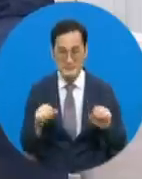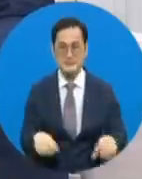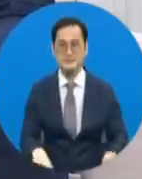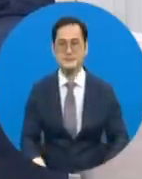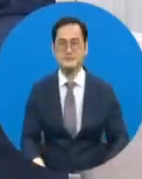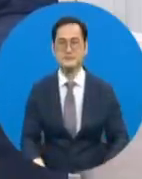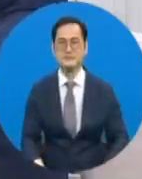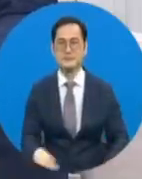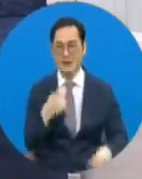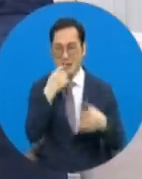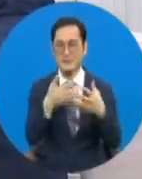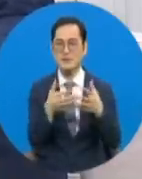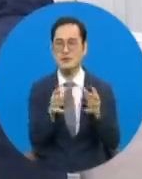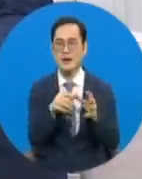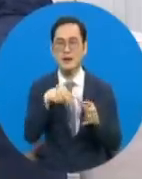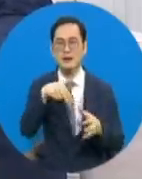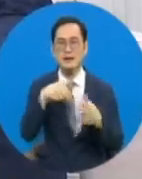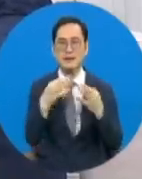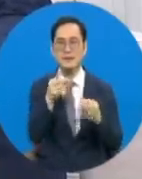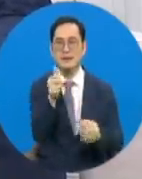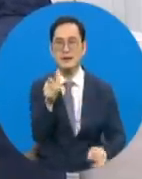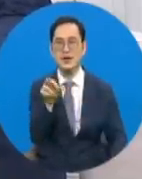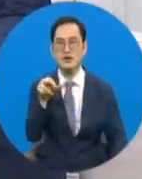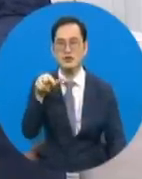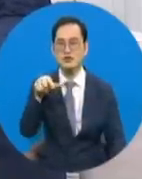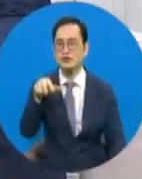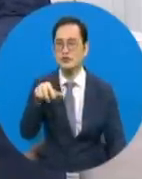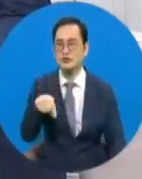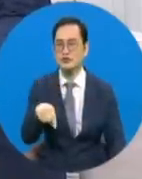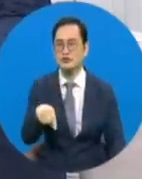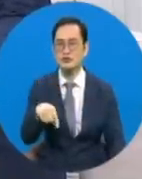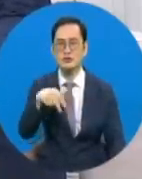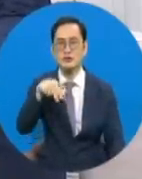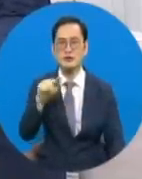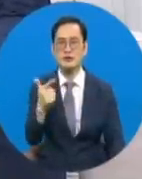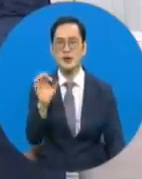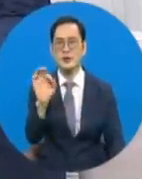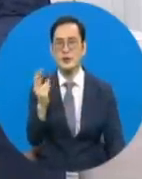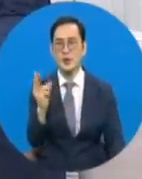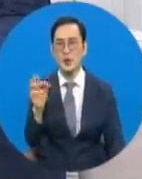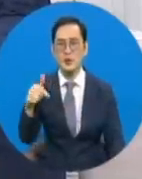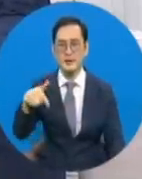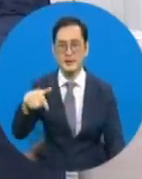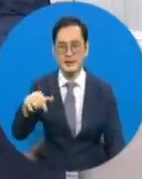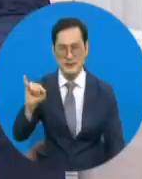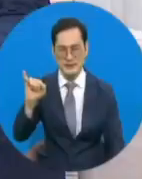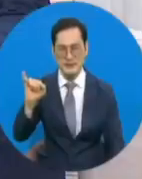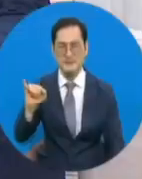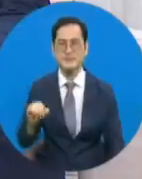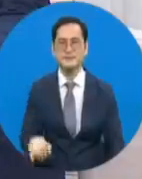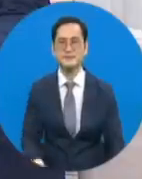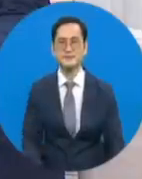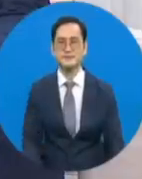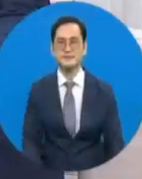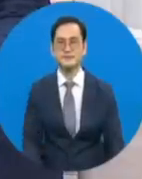그리고 서울시 정무부시장을 역임한 김형주 전 통합민주당 국회의원, 전용기 더불어민주당